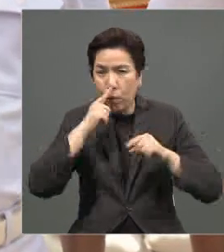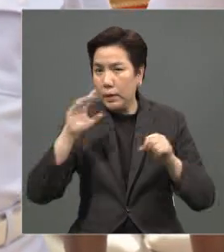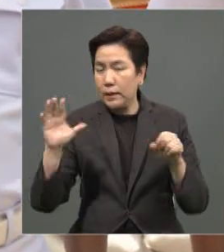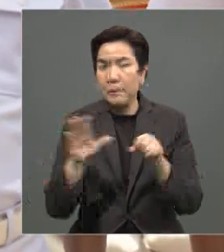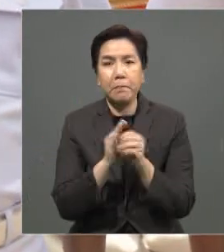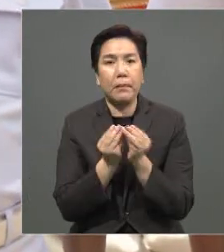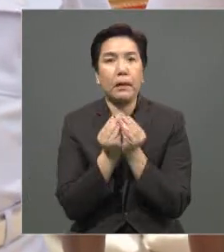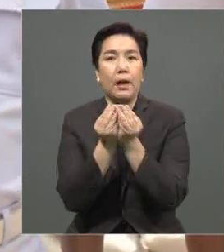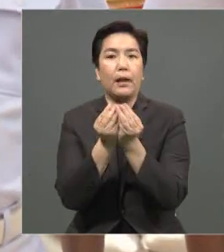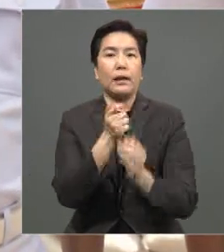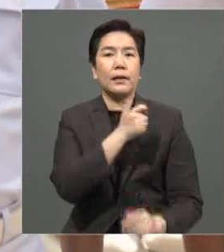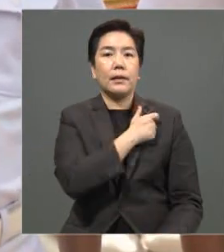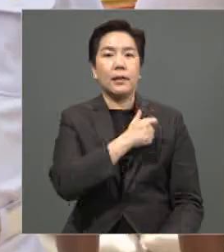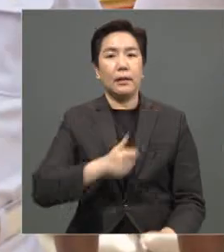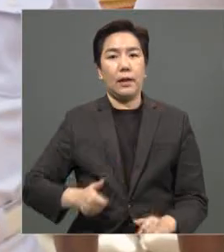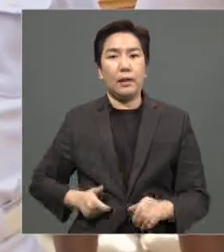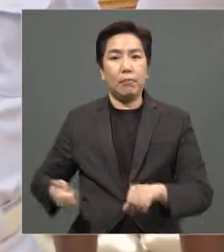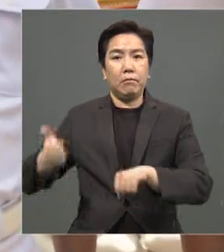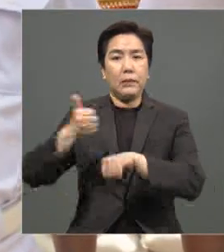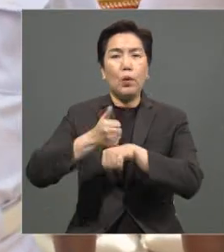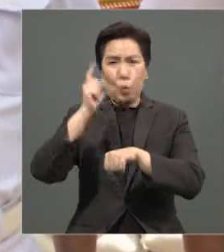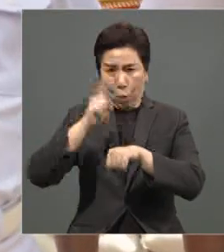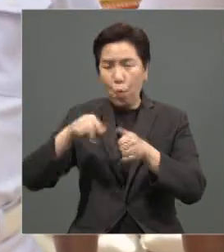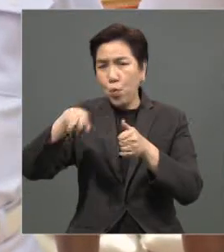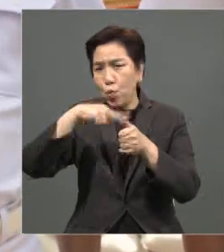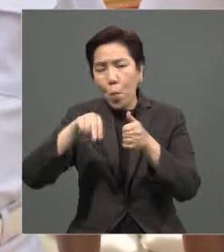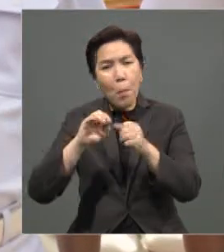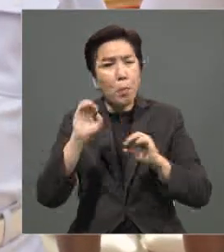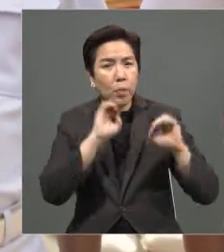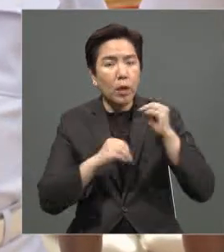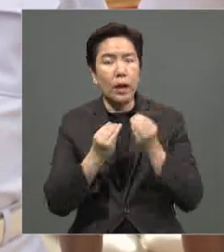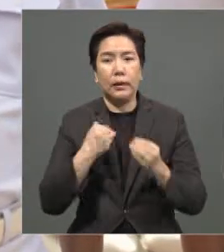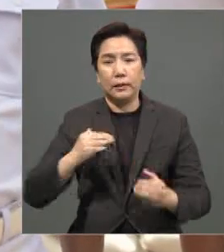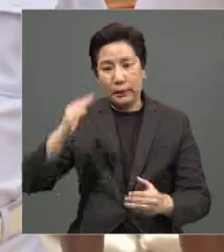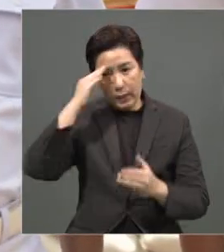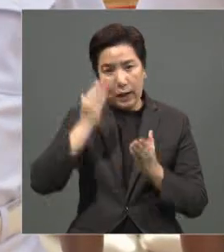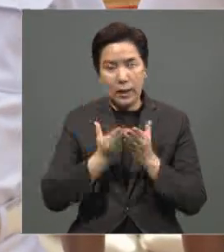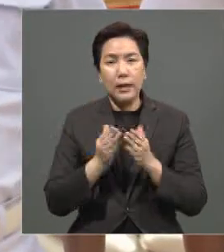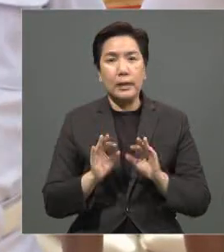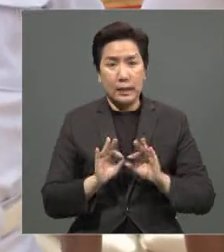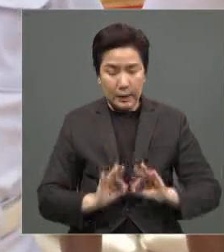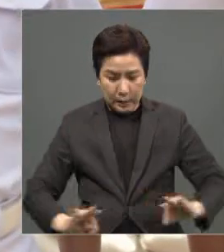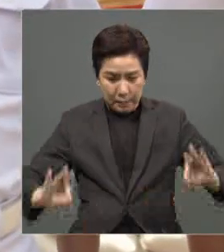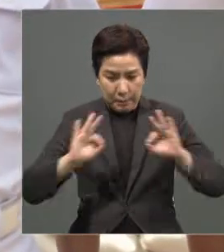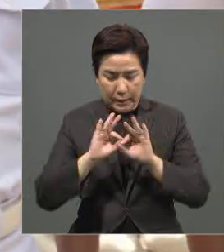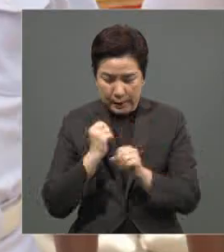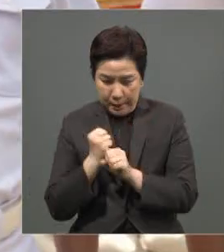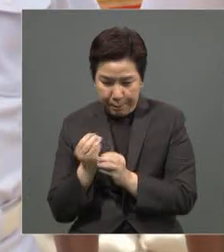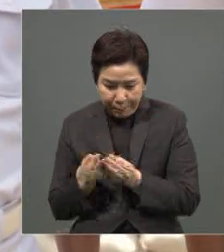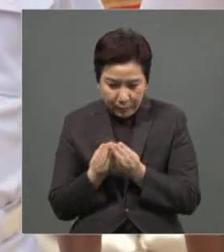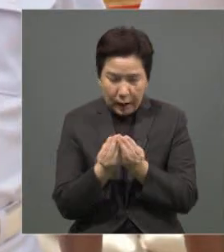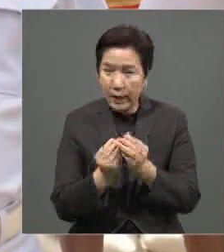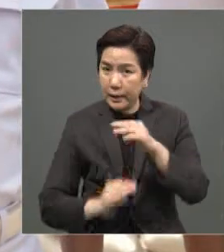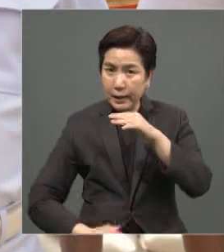ขององค์พระบาทสมเด็จพระเจ้าอยู่หัวสิ่งเหล่านี้เป็นสิ่งที่กองทัพเรือจำเป็นจะต้องถวายงานให้พระองค์ท่านอย่